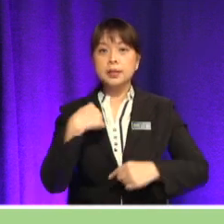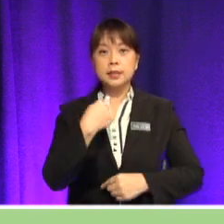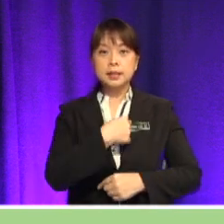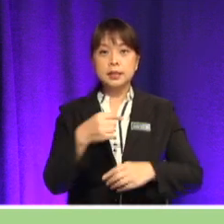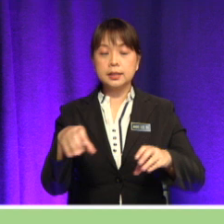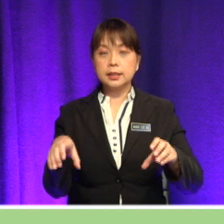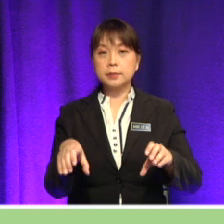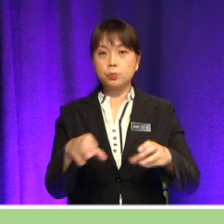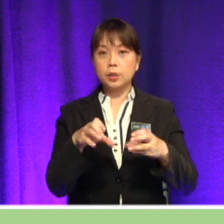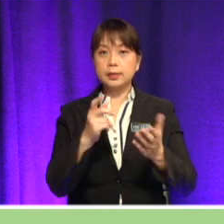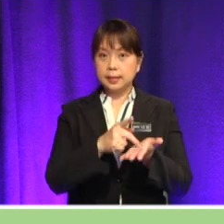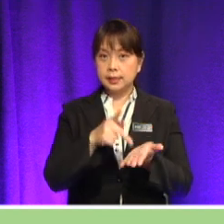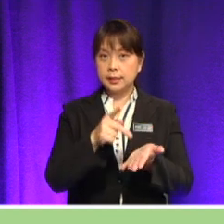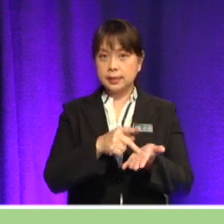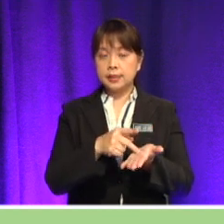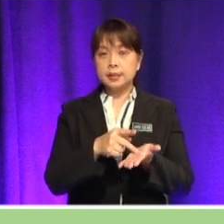besar